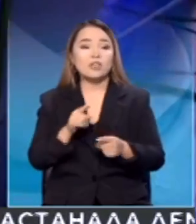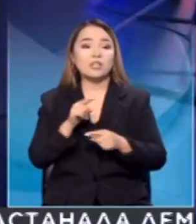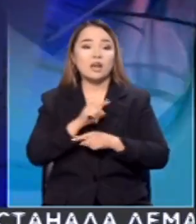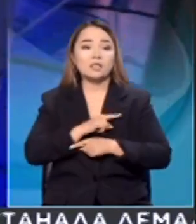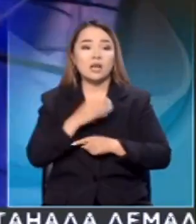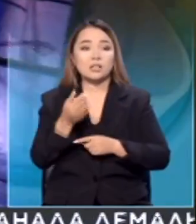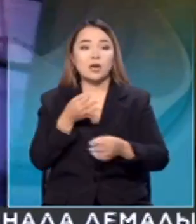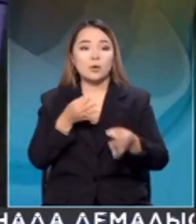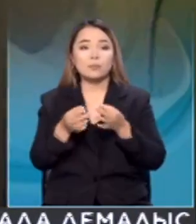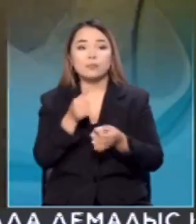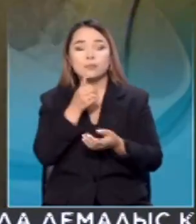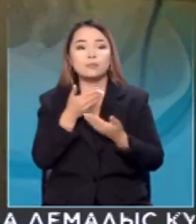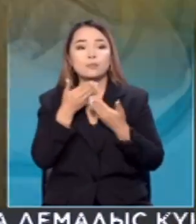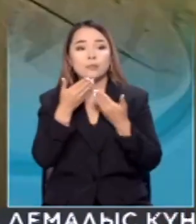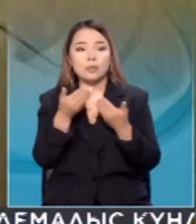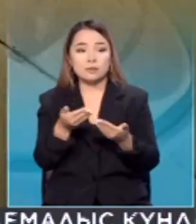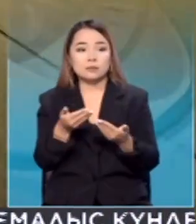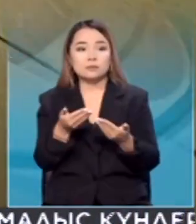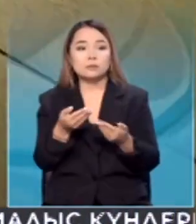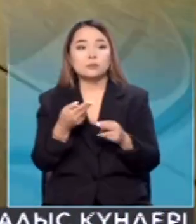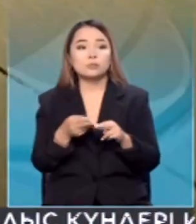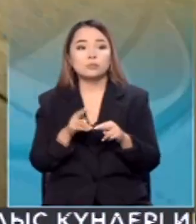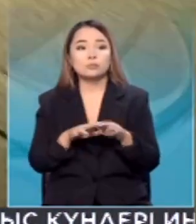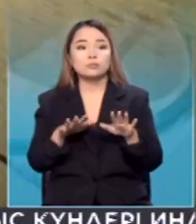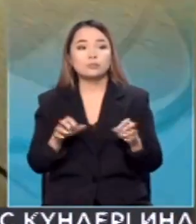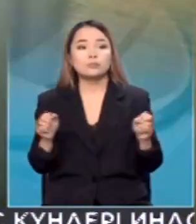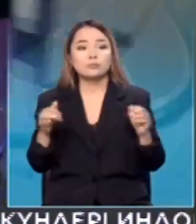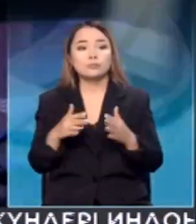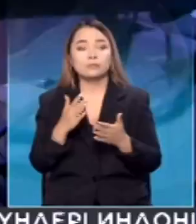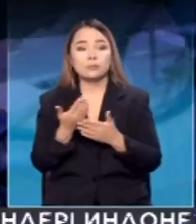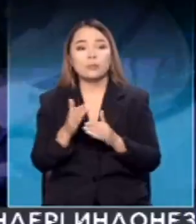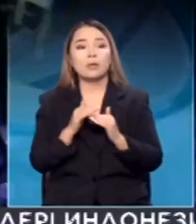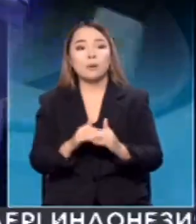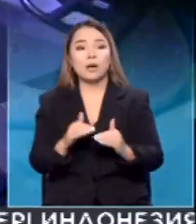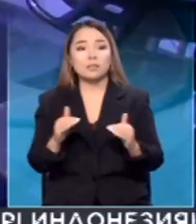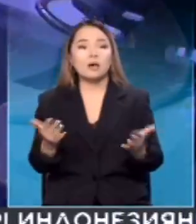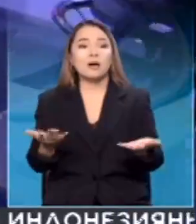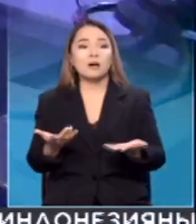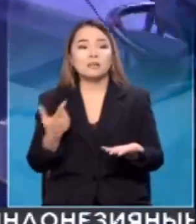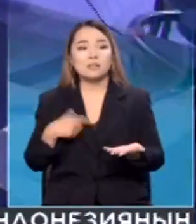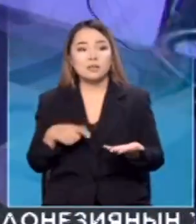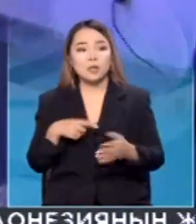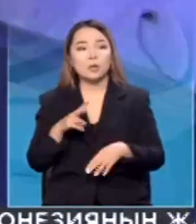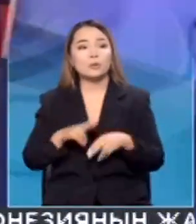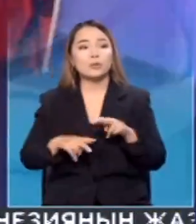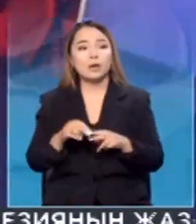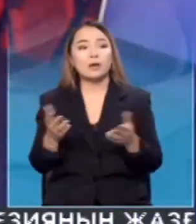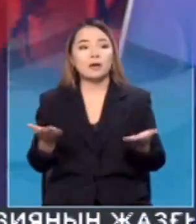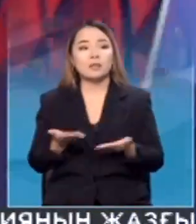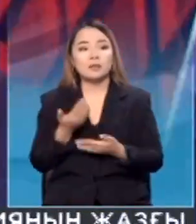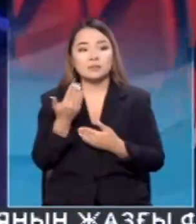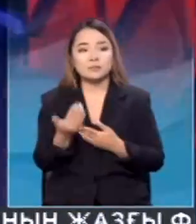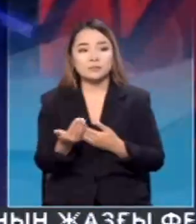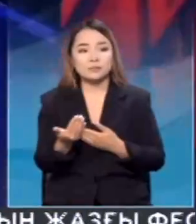финалистерден сұхбат алсақ, кішігірім мұнда жиналып қалыпты. Балалар қалайсыңдар? Көңіл-күйлерің қалай?